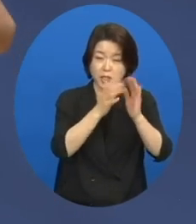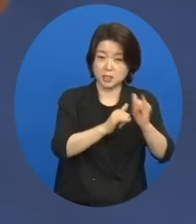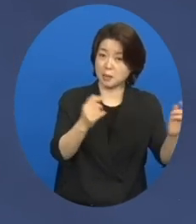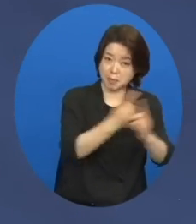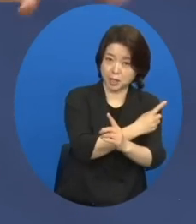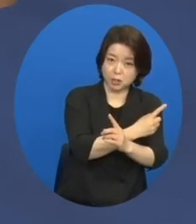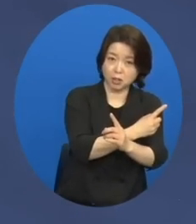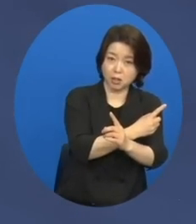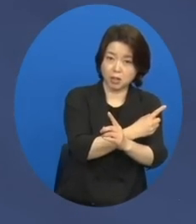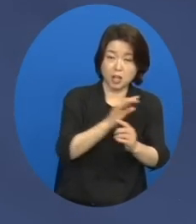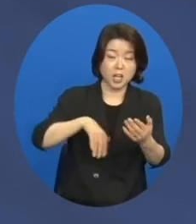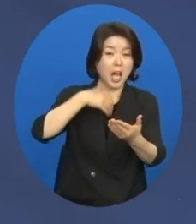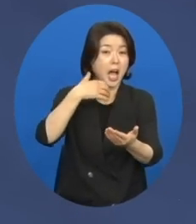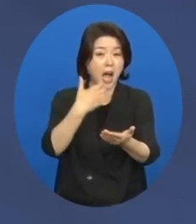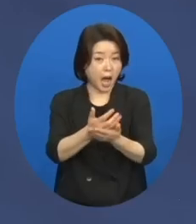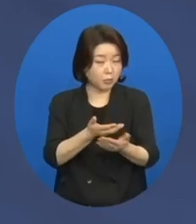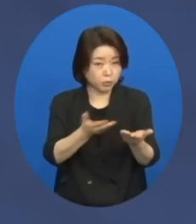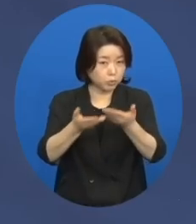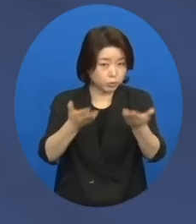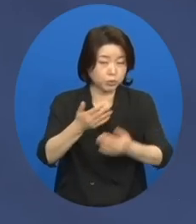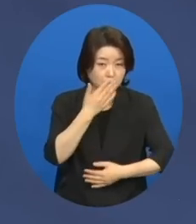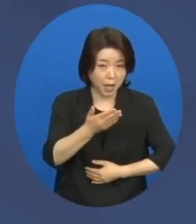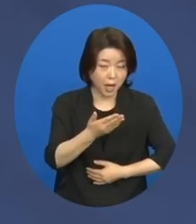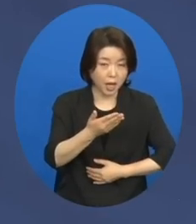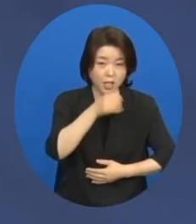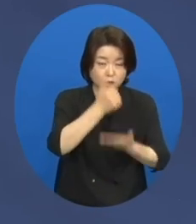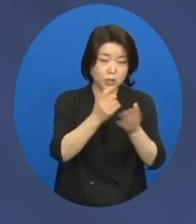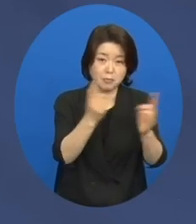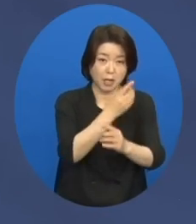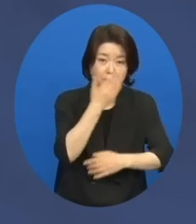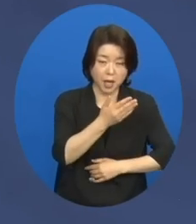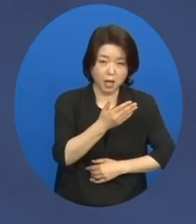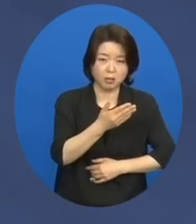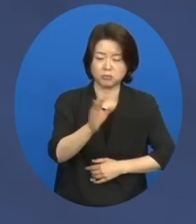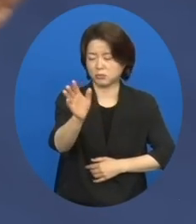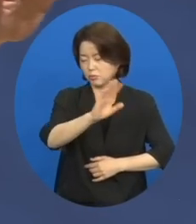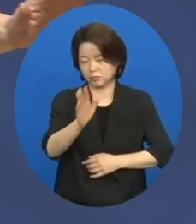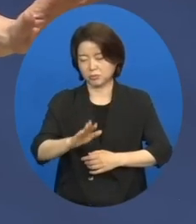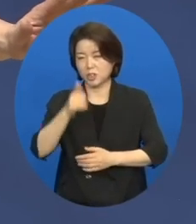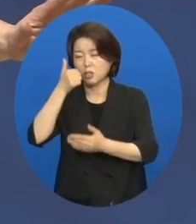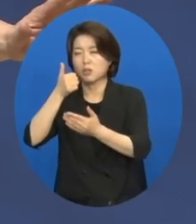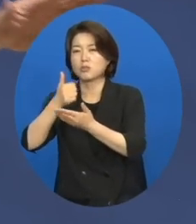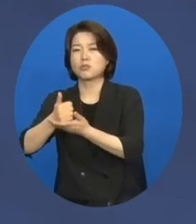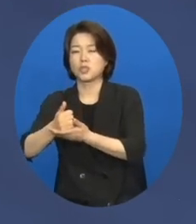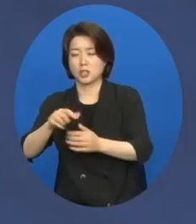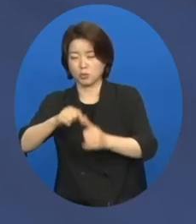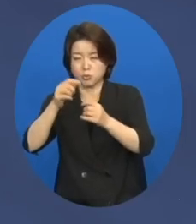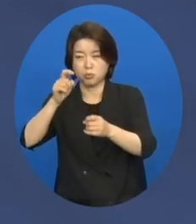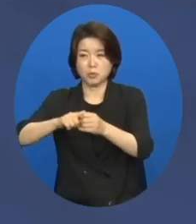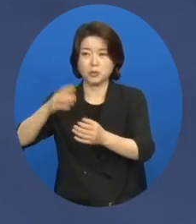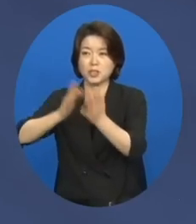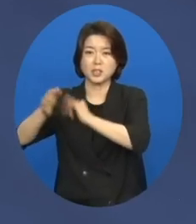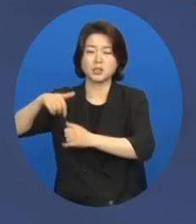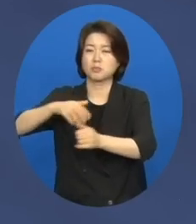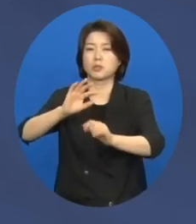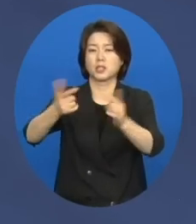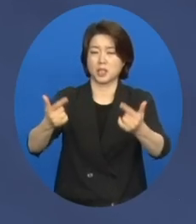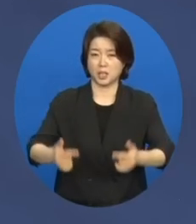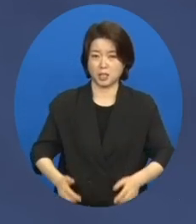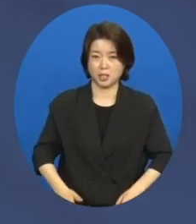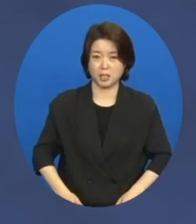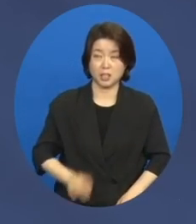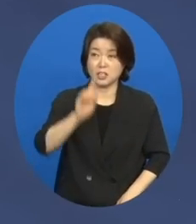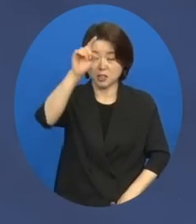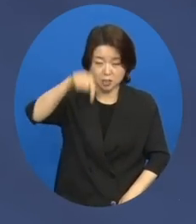얘기였으면 감동하시지 뭐하러 십자가로 아들을 보내셨겠어요. 천지가 바뀌어도 절대 스스로 빠져나올 수